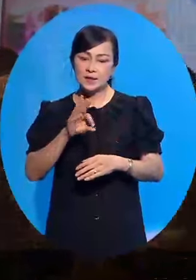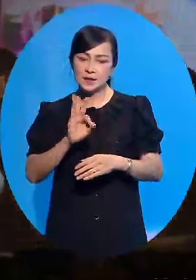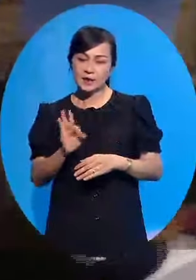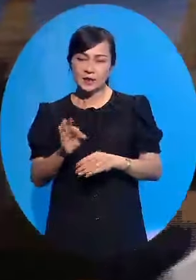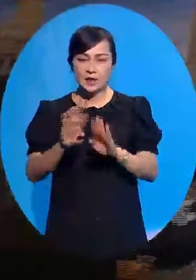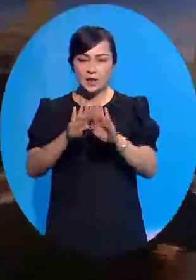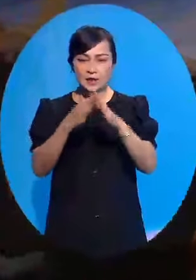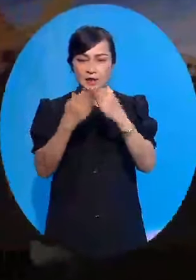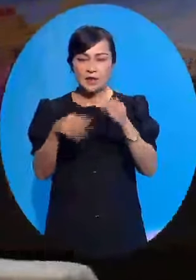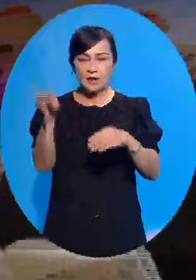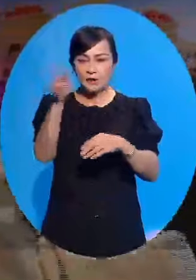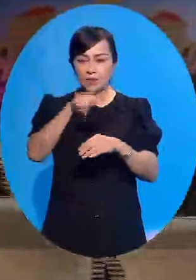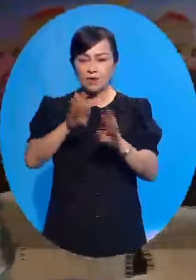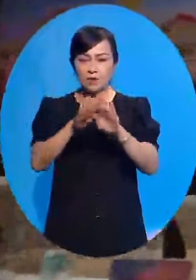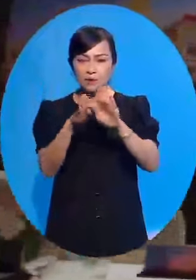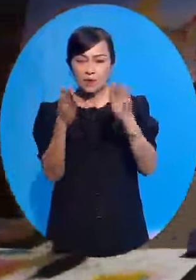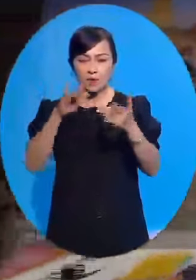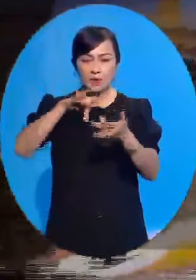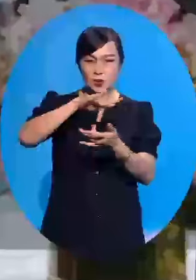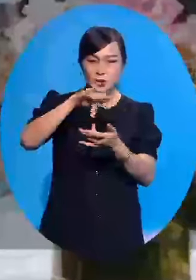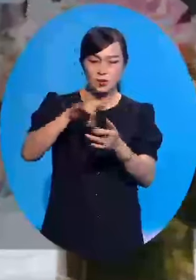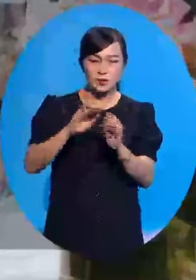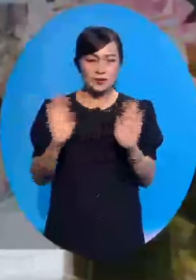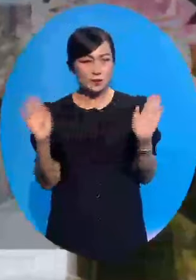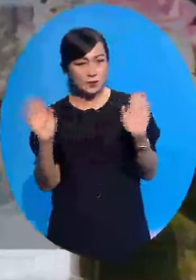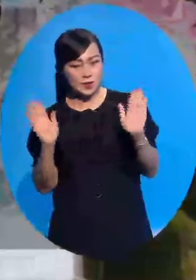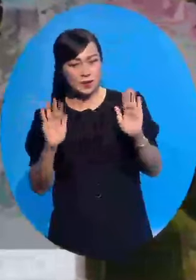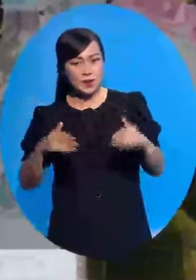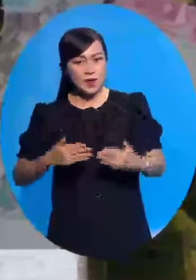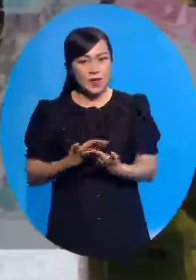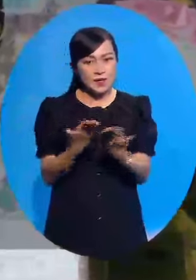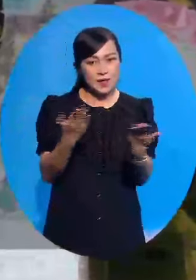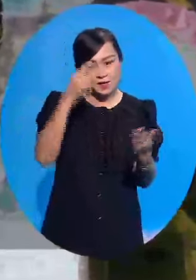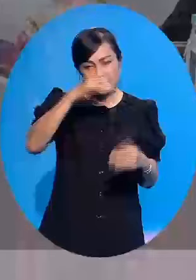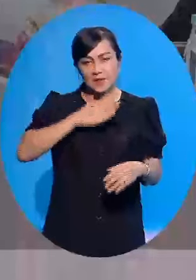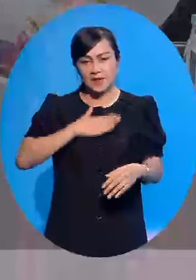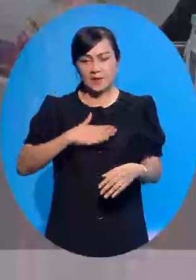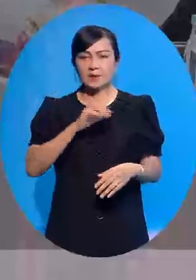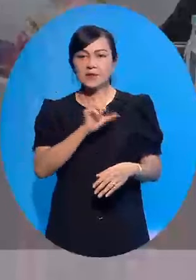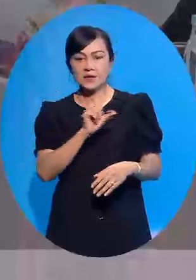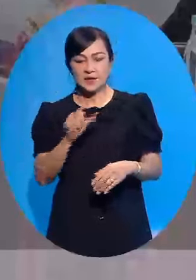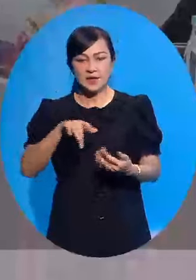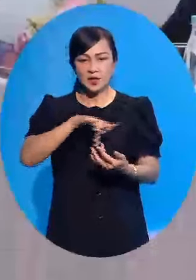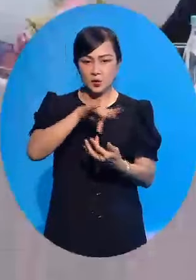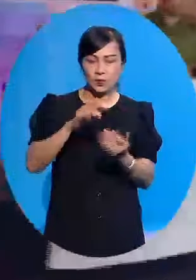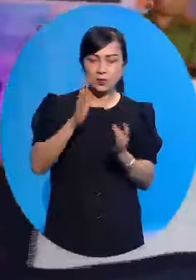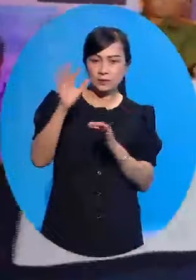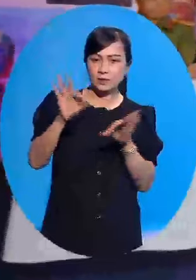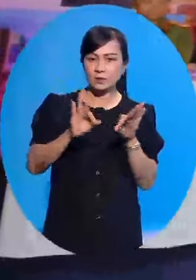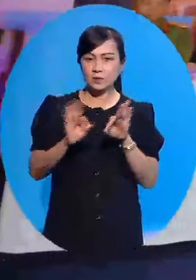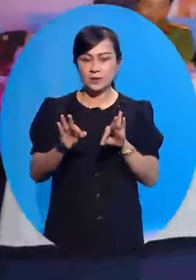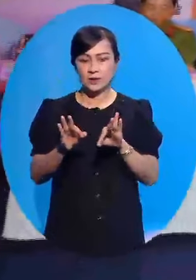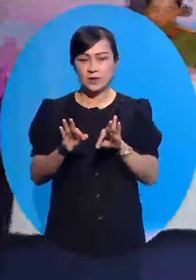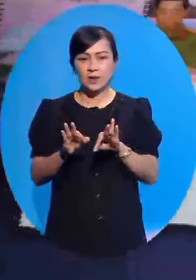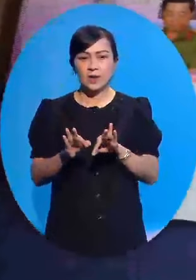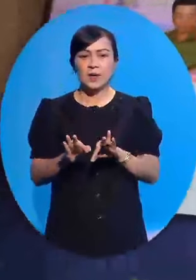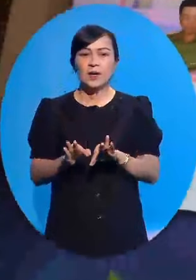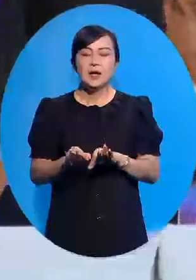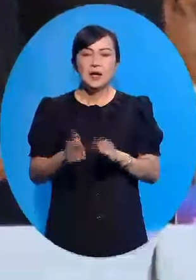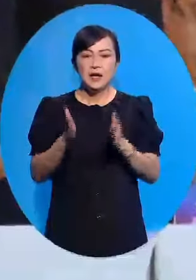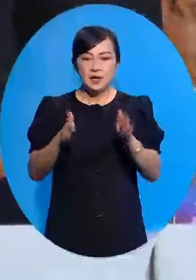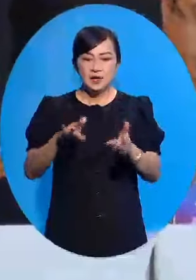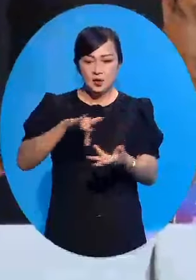khai ngay khi Việt Nam mở cửa du lịch như một lời chào, thể hiện tình cảm cũng như sự sẵn sàng của du lịch Thành phố Hồ Chí Minh. Và hơn hết, ngành